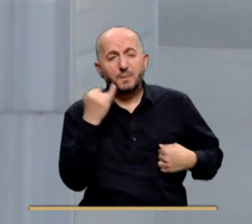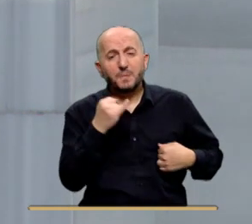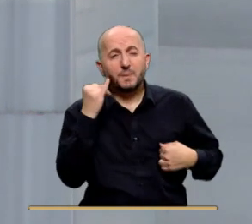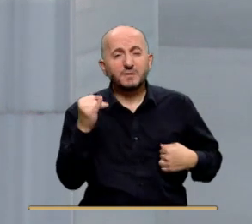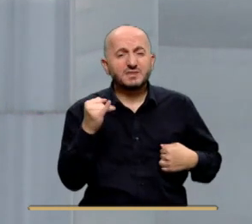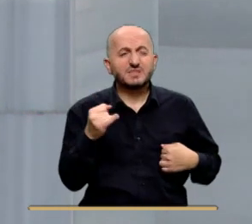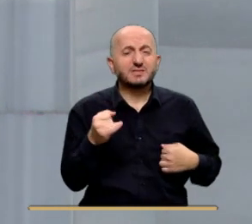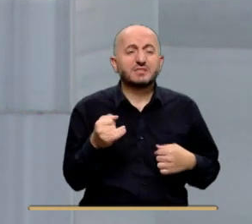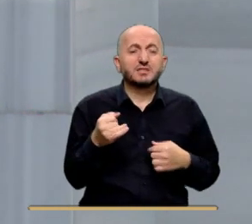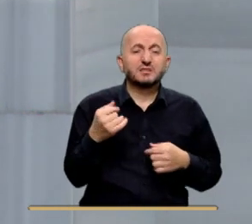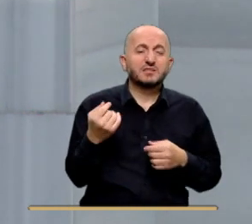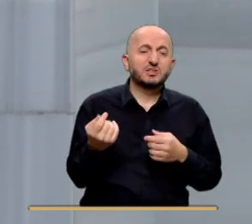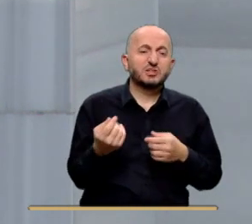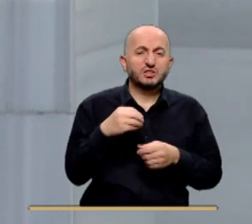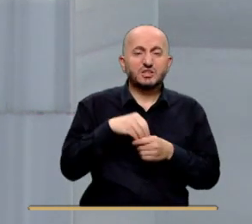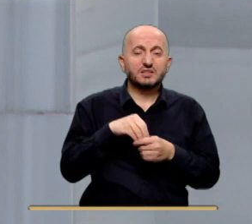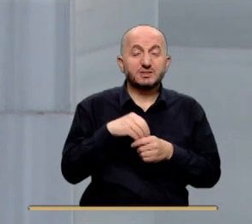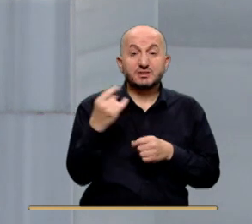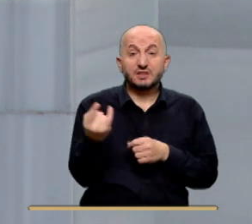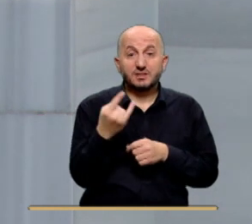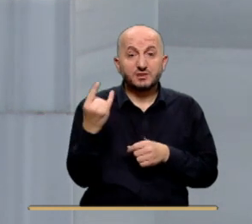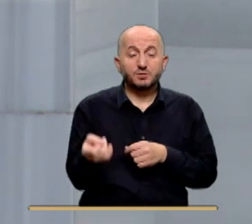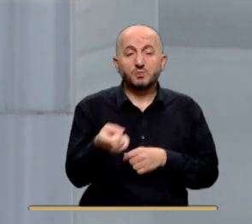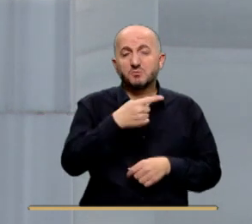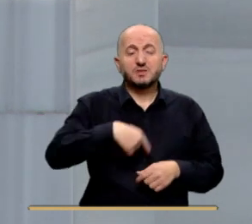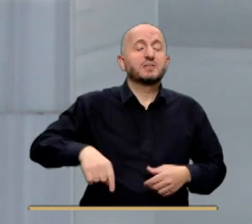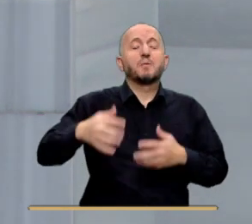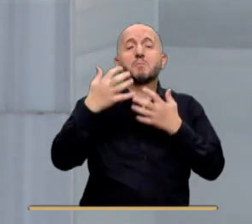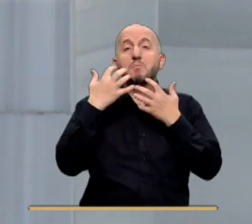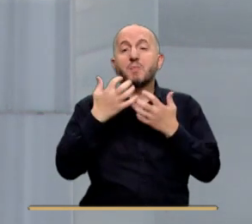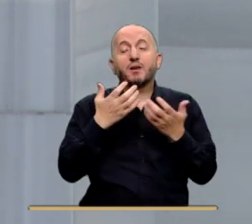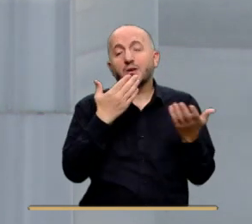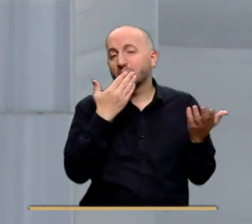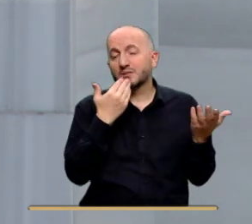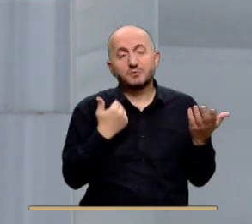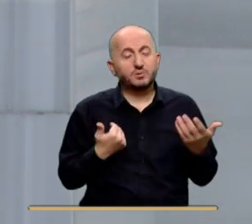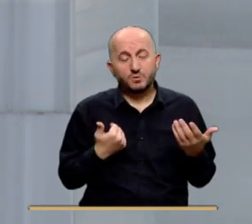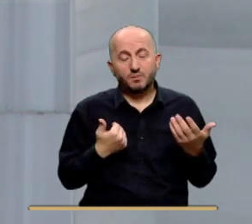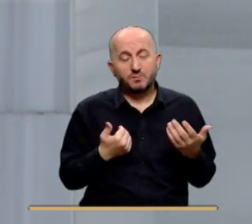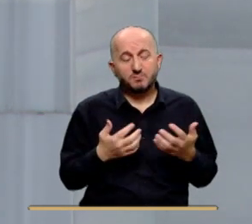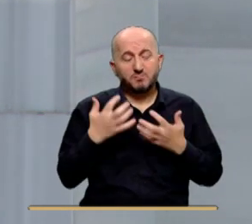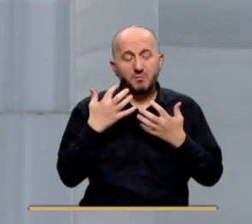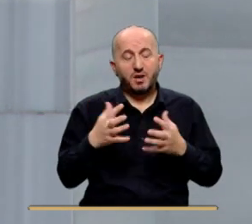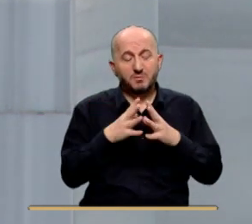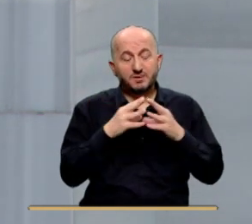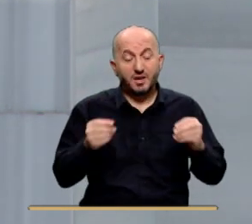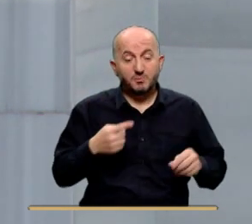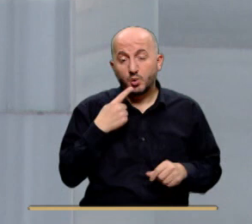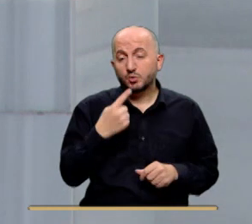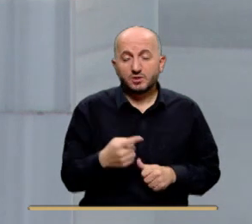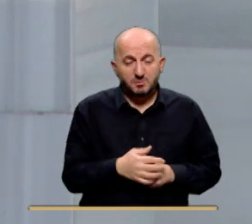kirletecek pisliklerin içerisinde geziyorsa, bizim merhametimiz yok. Merhamet kayboldu